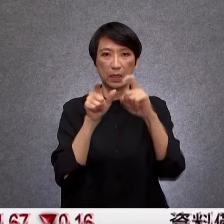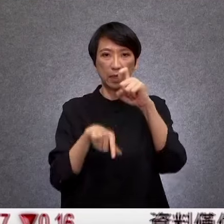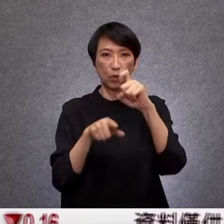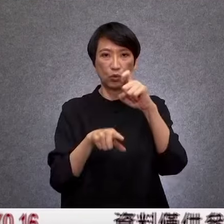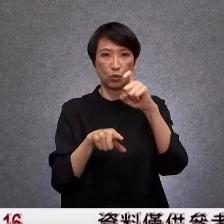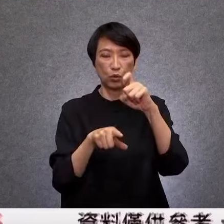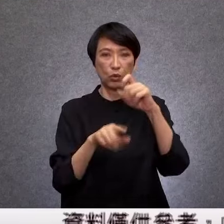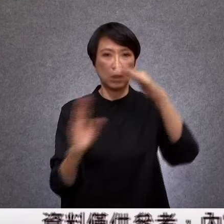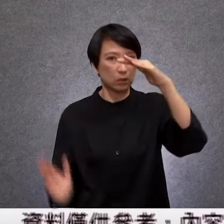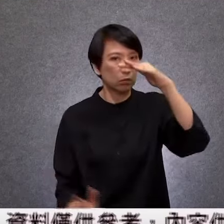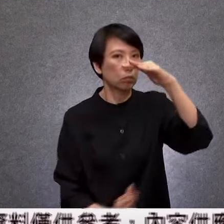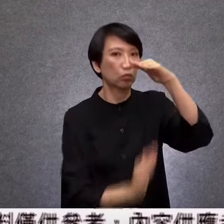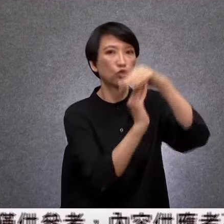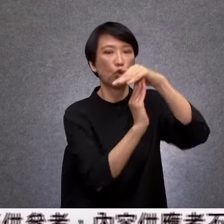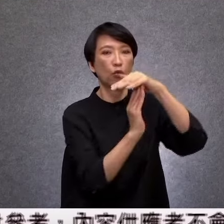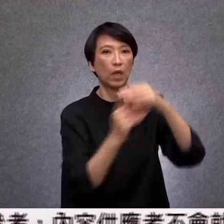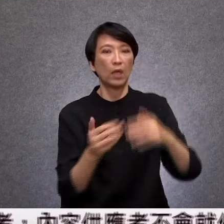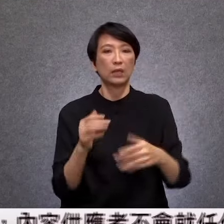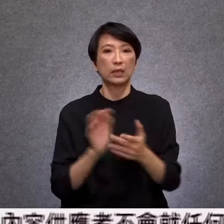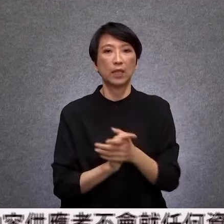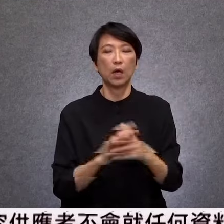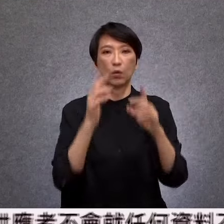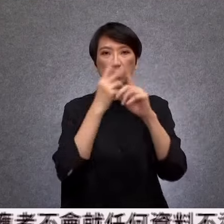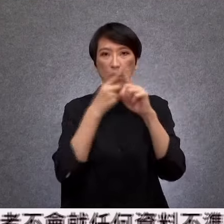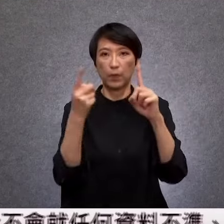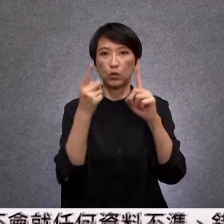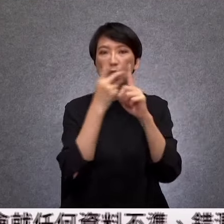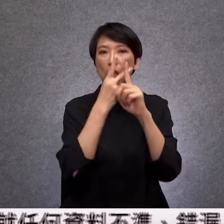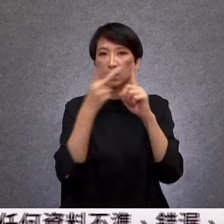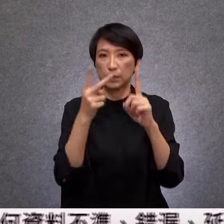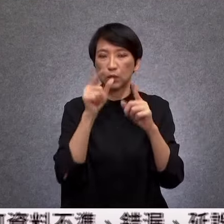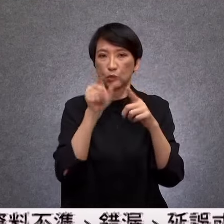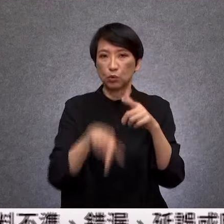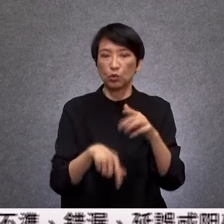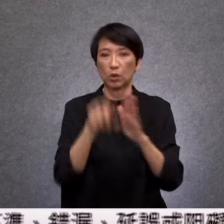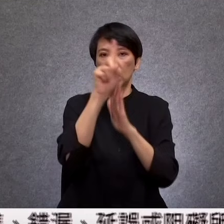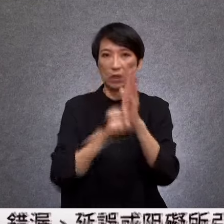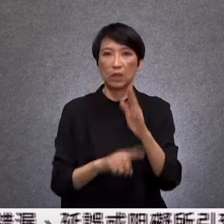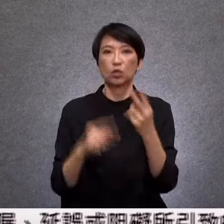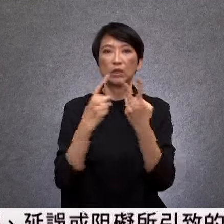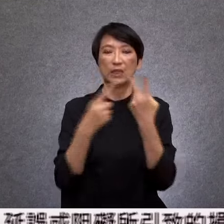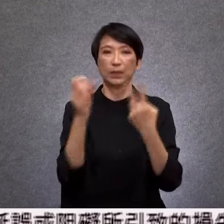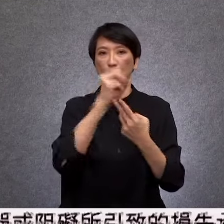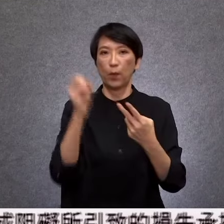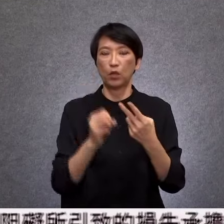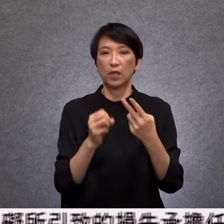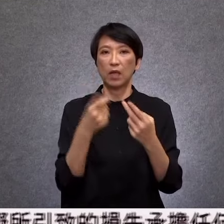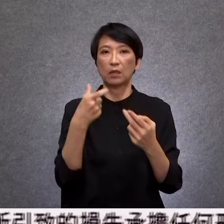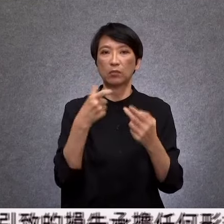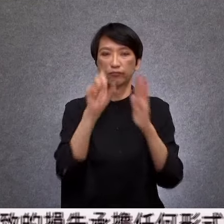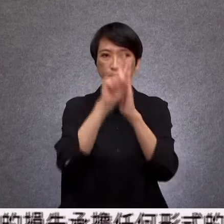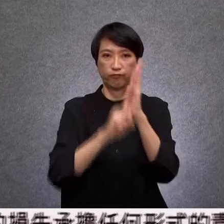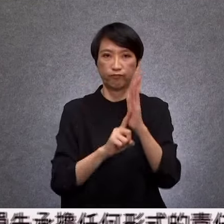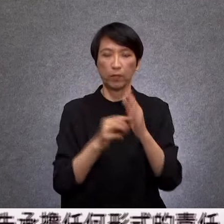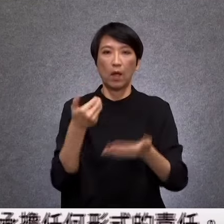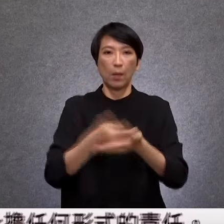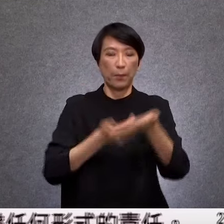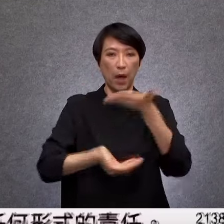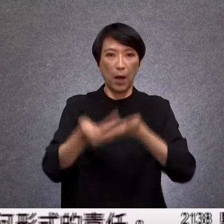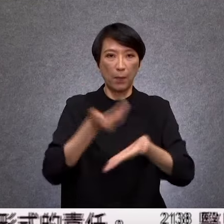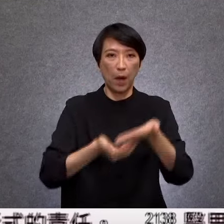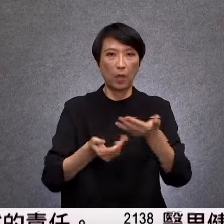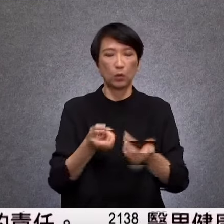其實喺2021年9月見頂，跟住咧就去到舊年年尾啦。前前後後咧都跌咗21%左